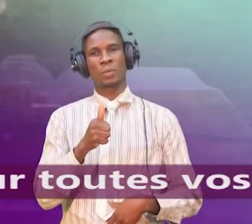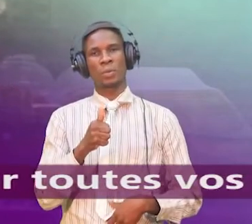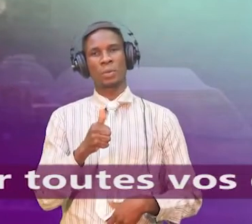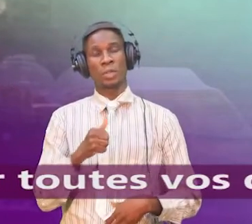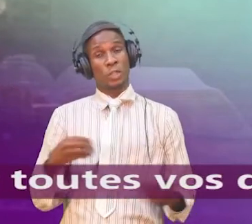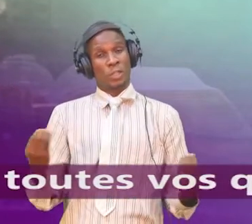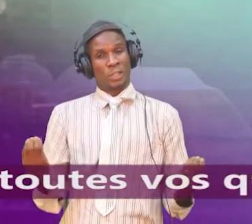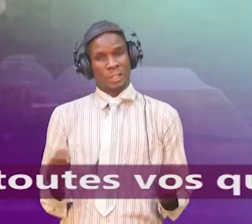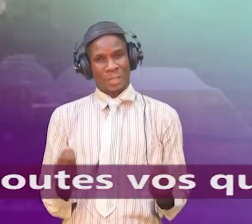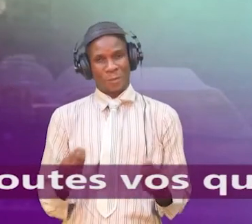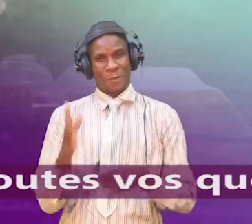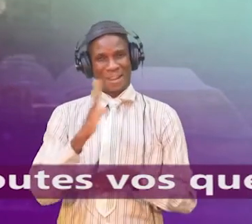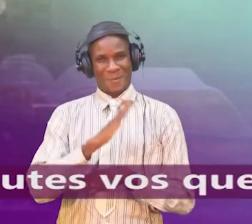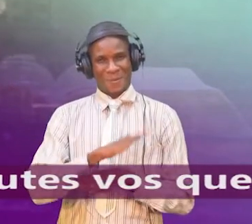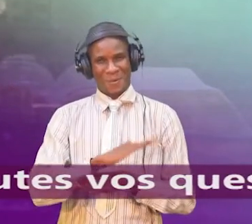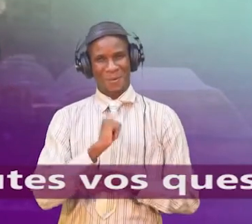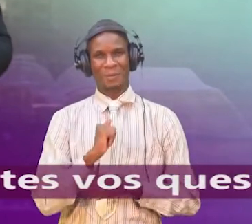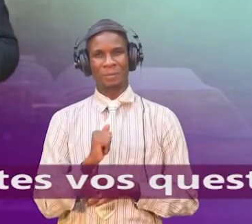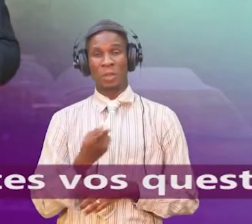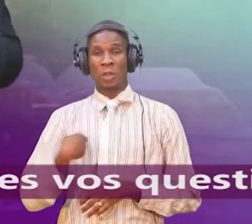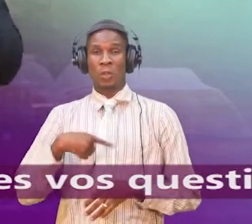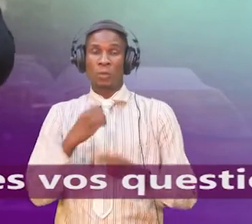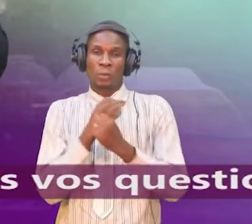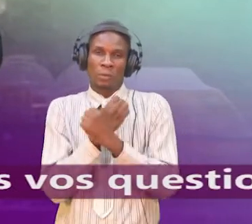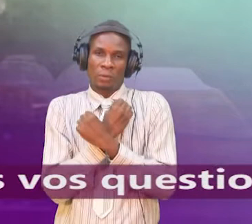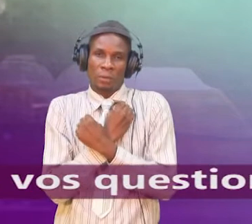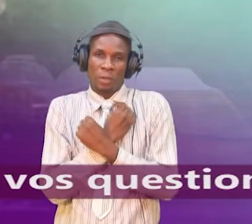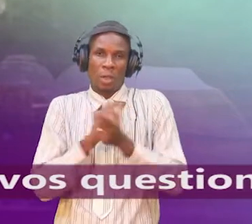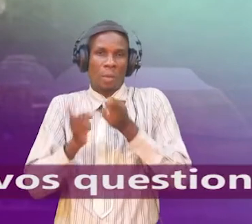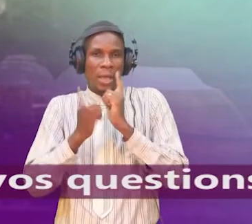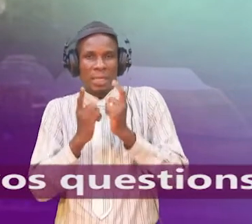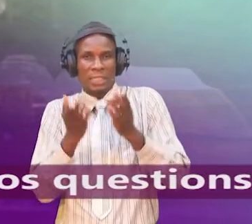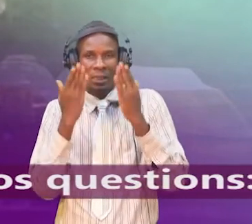Talatina nini na pokwa ya lelo, tolingi toloba na ntina nzambe oyo.